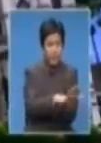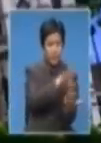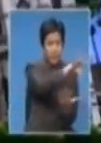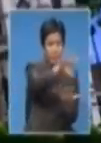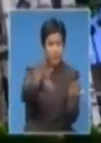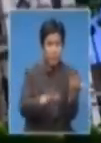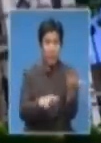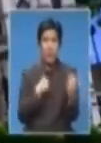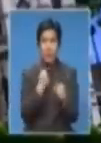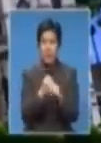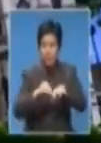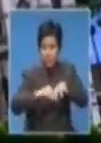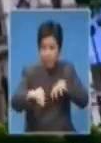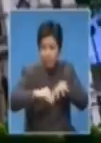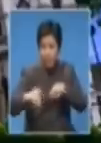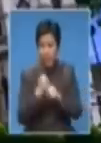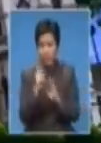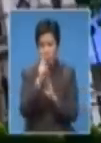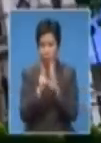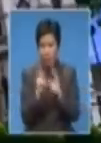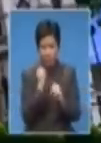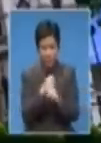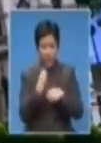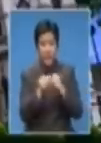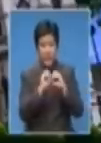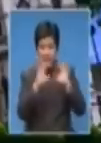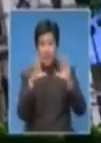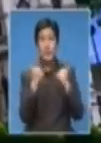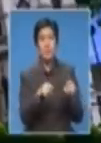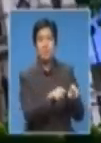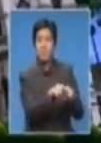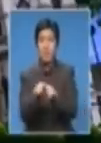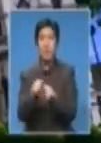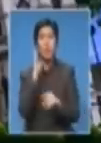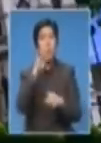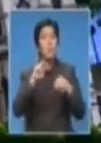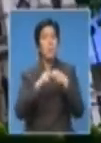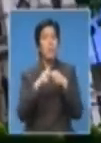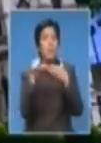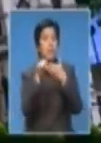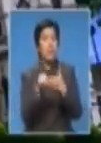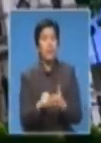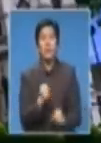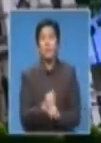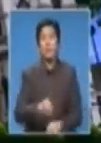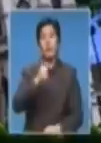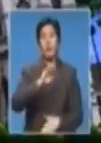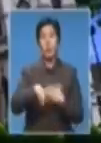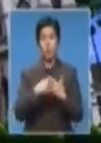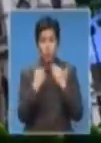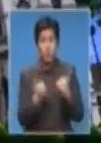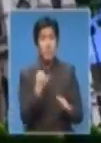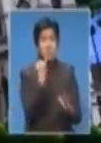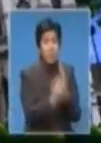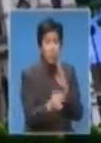างเครือข่ายในการบังคับใช้กฎหมายให้เกิดความเป็นรูปธรรมมากยิ่งขึ้นให้มีความใกล้เคียงกันเราจะได้ขจัดได้ทั้งระบบนะครับเรื่องการทุจริตผิดกฎหม